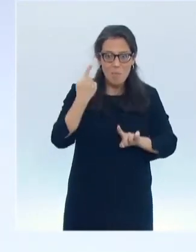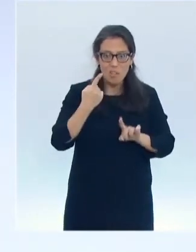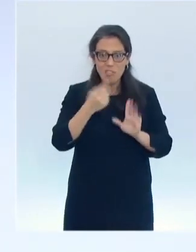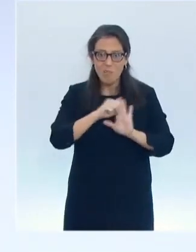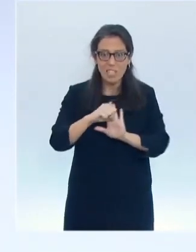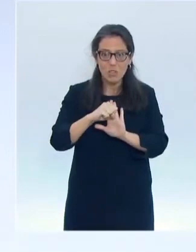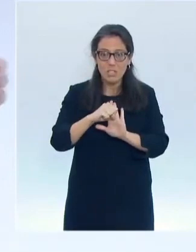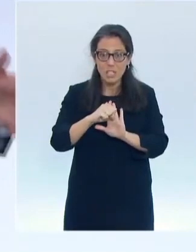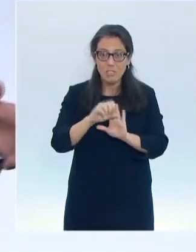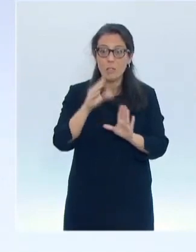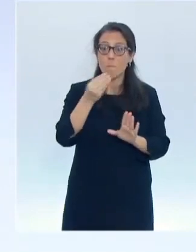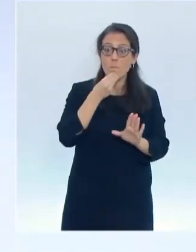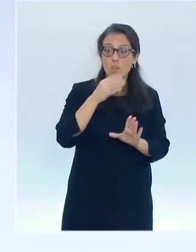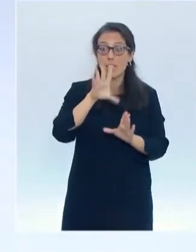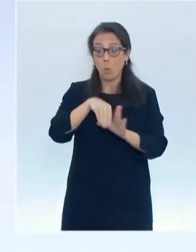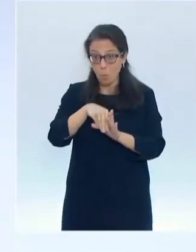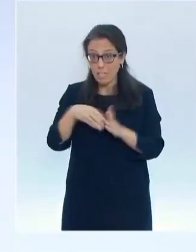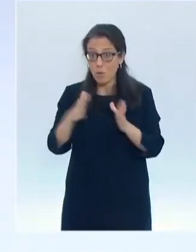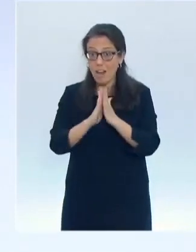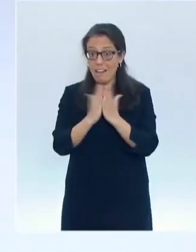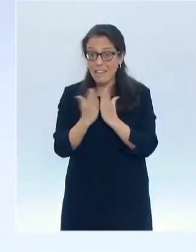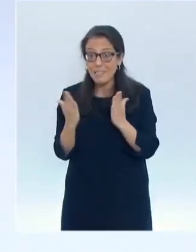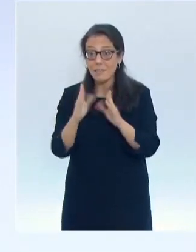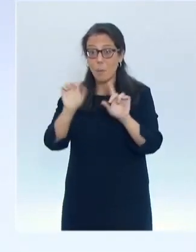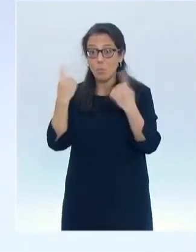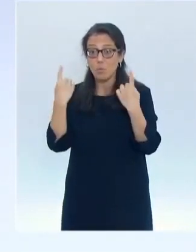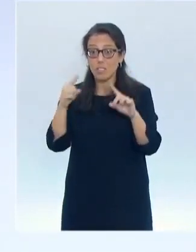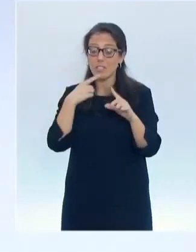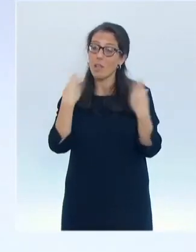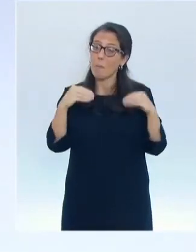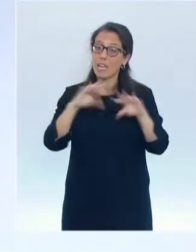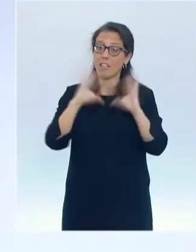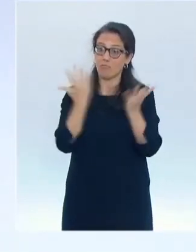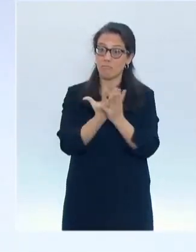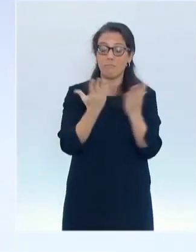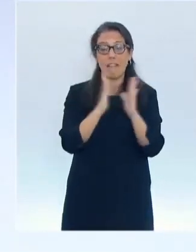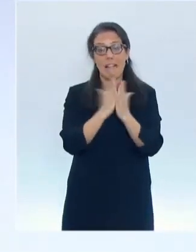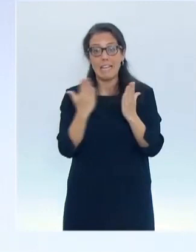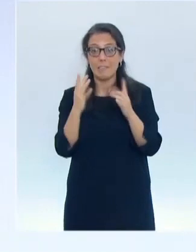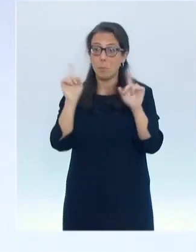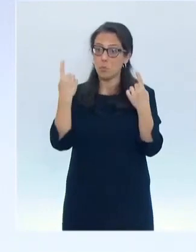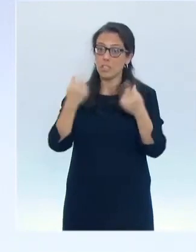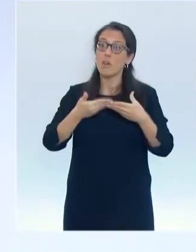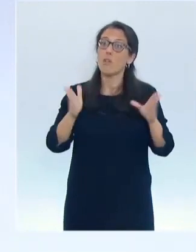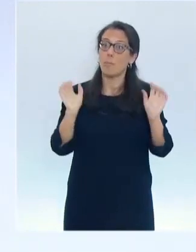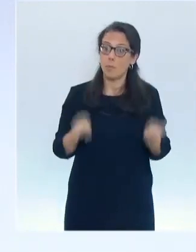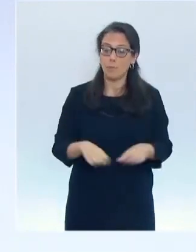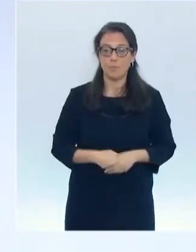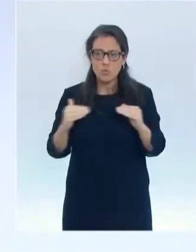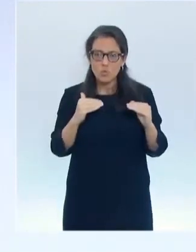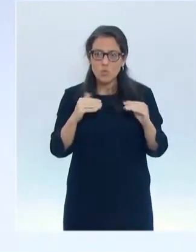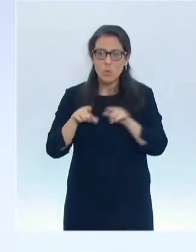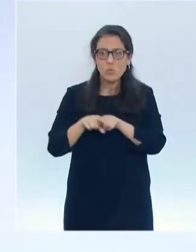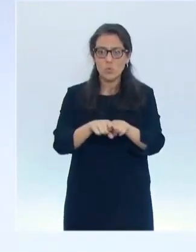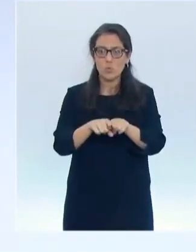un set dimanche pour bien vivre l'événement et toutes les stats l'attention le rythme cardiaque que les globules rouges